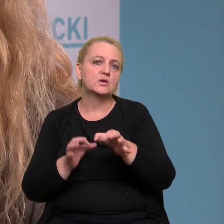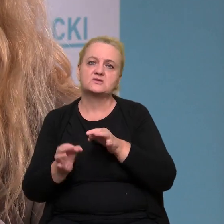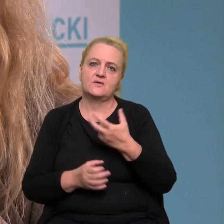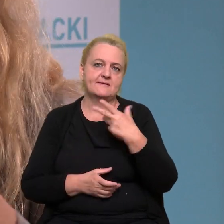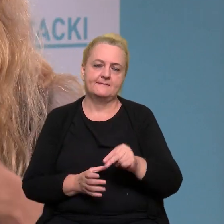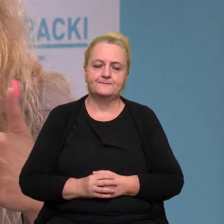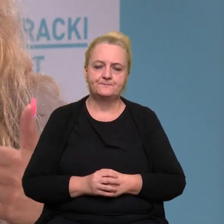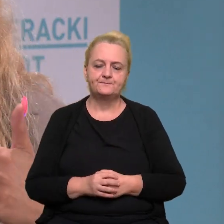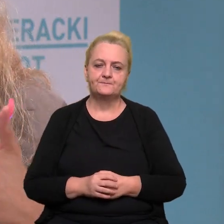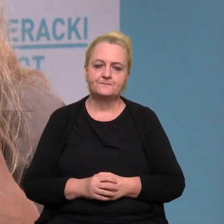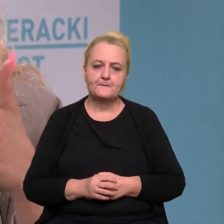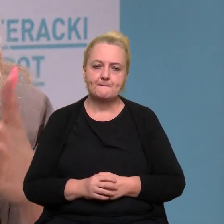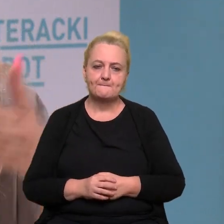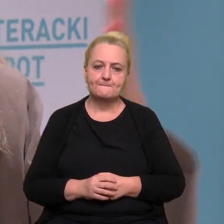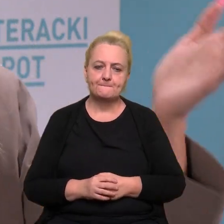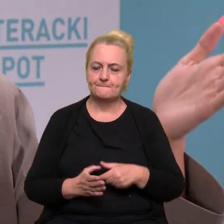No,